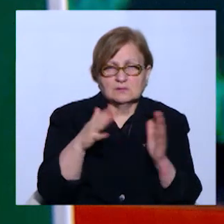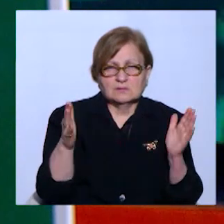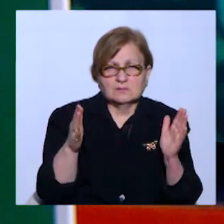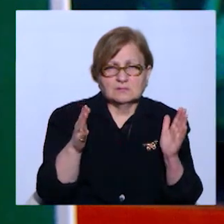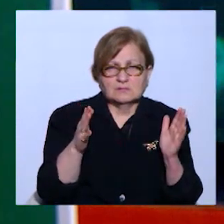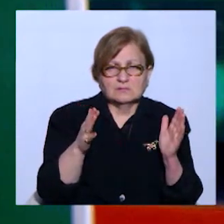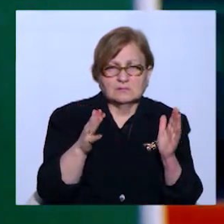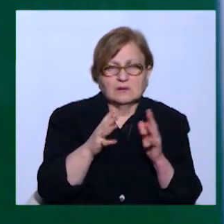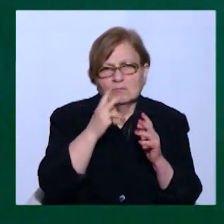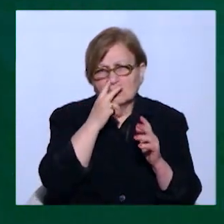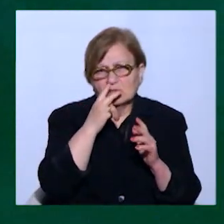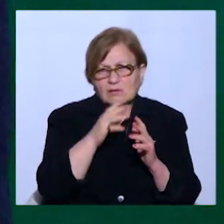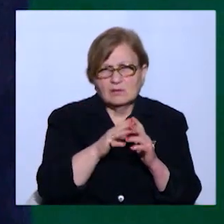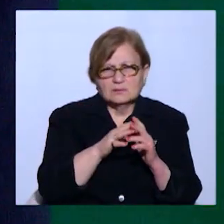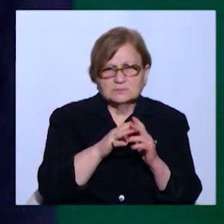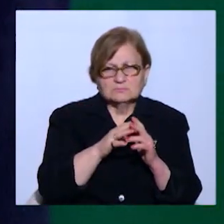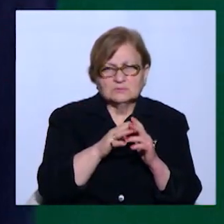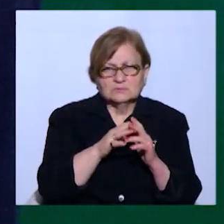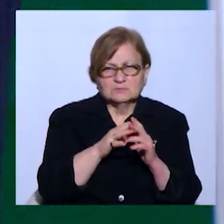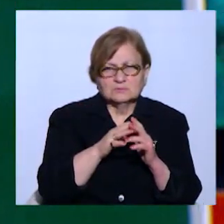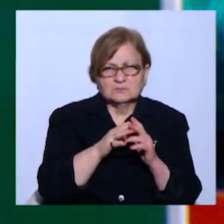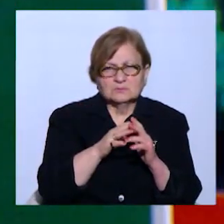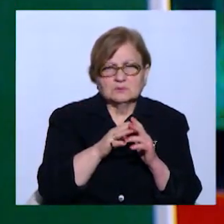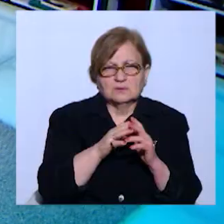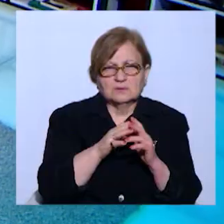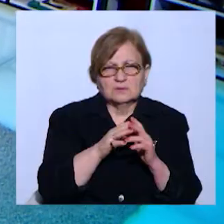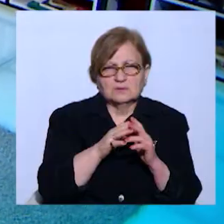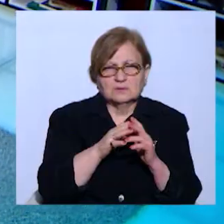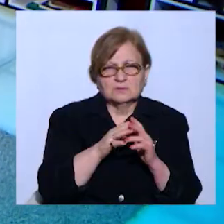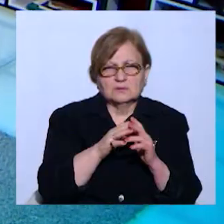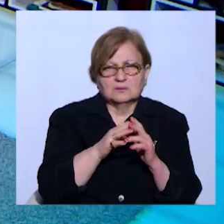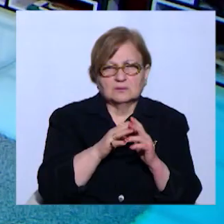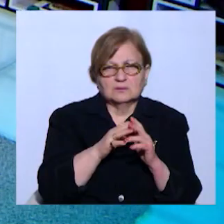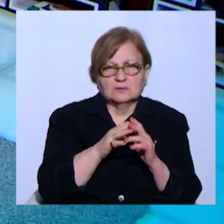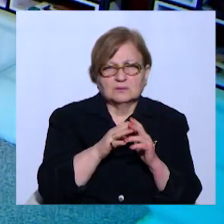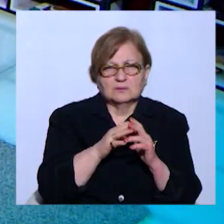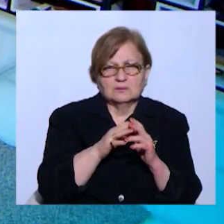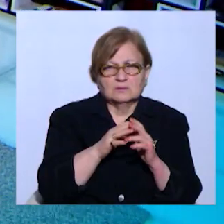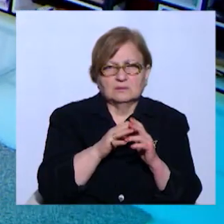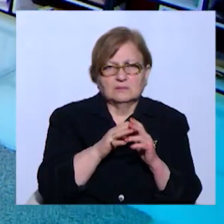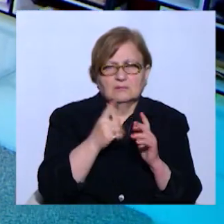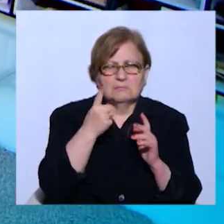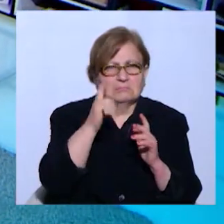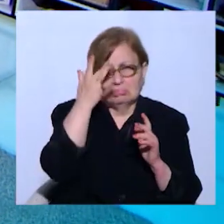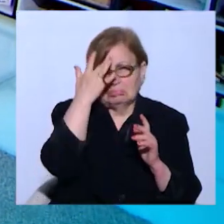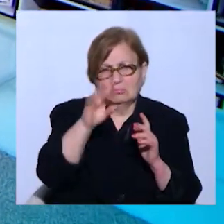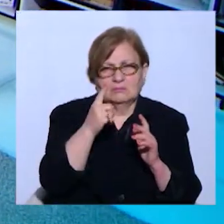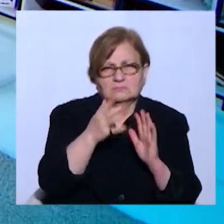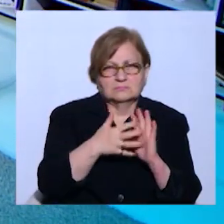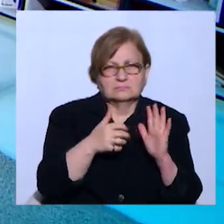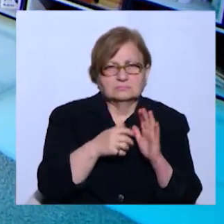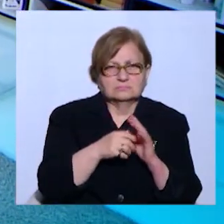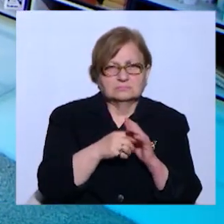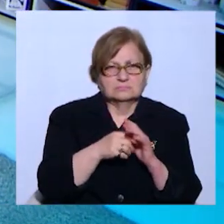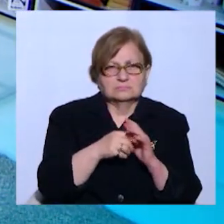უნდა იყოს 8. აბა ნახოთ. 1 2 3 3 4 5 6 7 რაღაცა დამჩა. აი აი